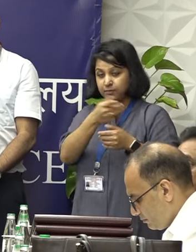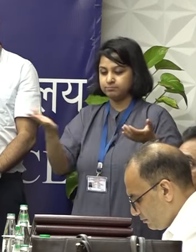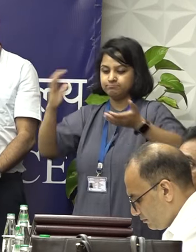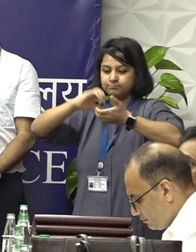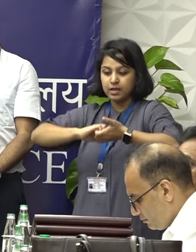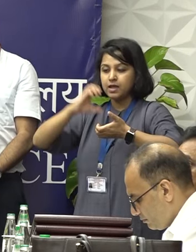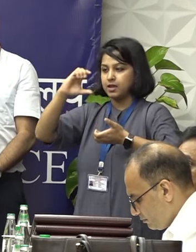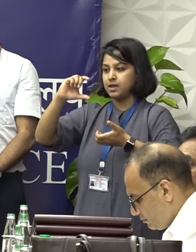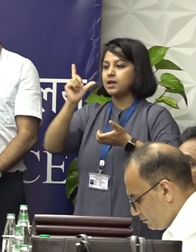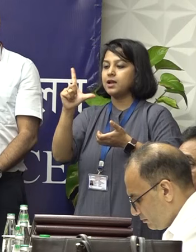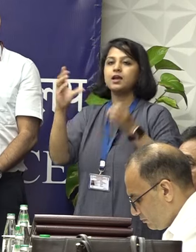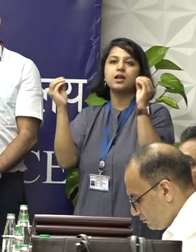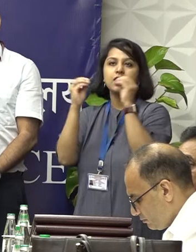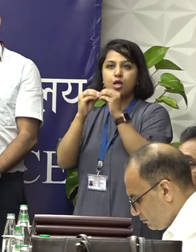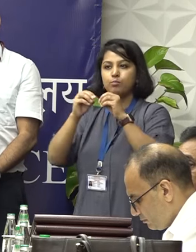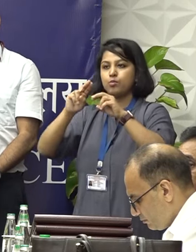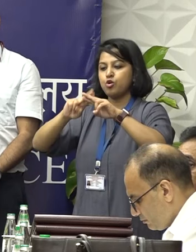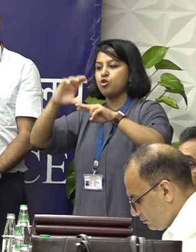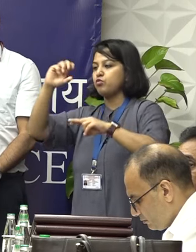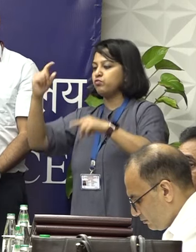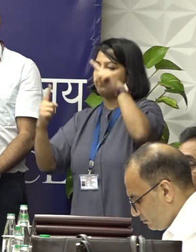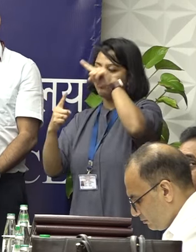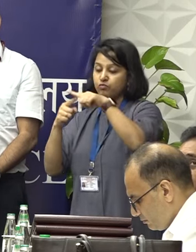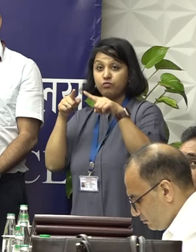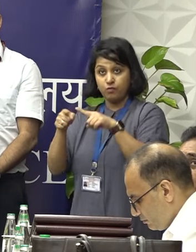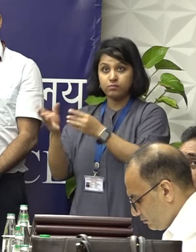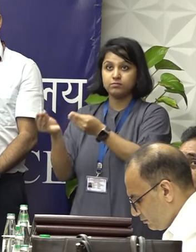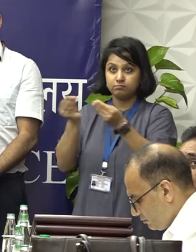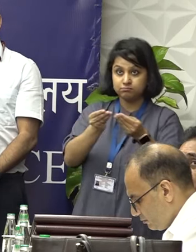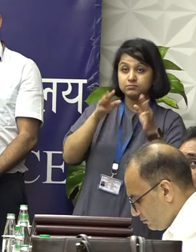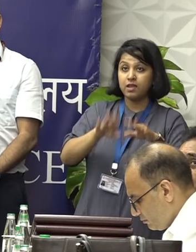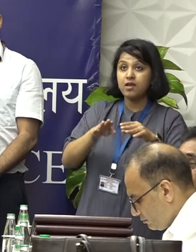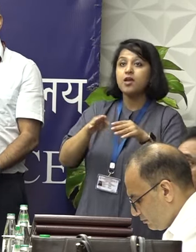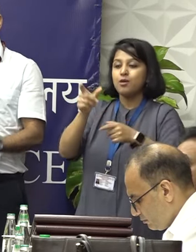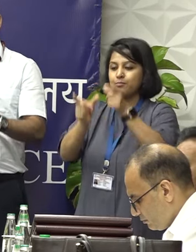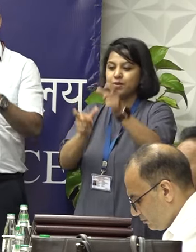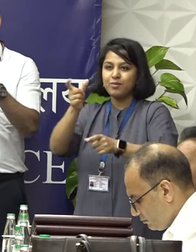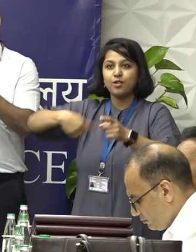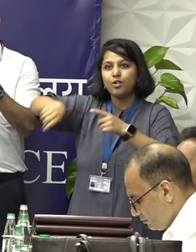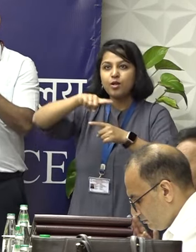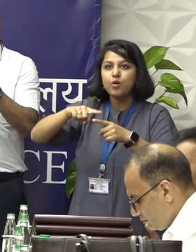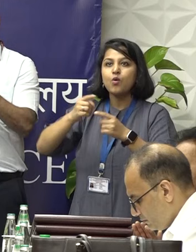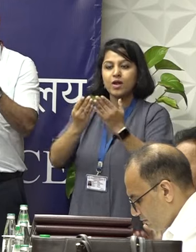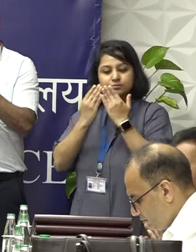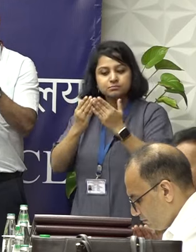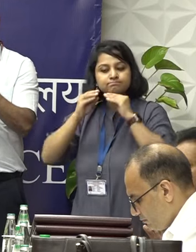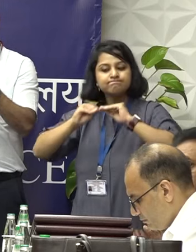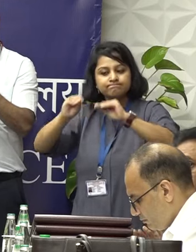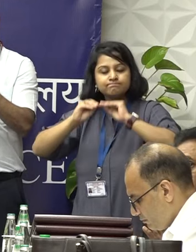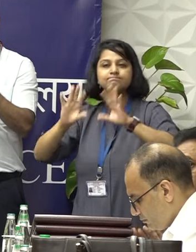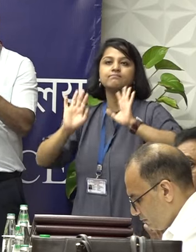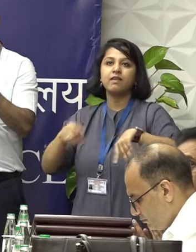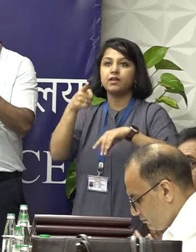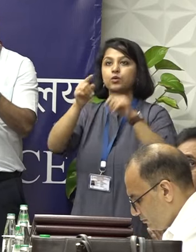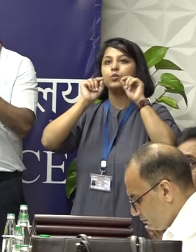हैं और लाभार्थियों को चिकित्सा शिक्षा और जागरूकता भी प्रदान कर रहे हैं। क्योर इंडिया के रिप्रेजेंटेटिव्स आप देख सकते हैं स्क्रीन